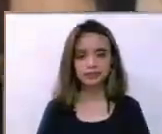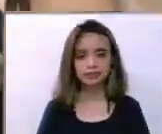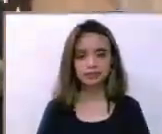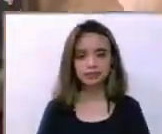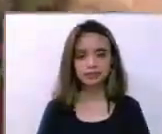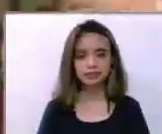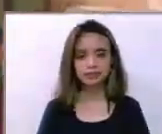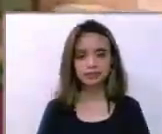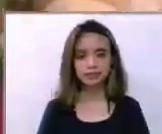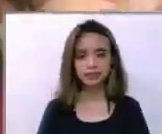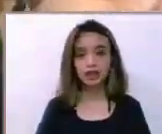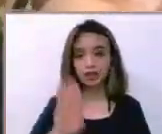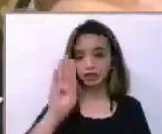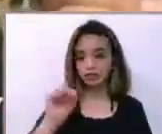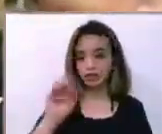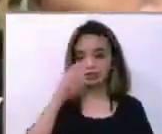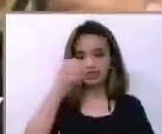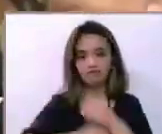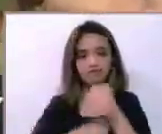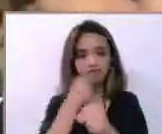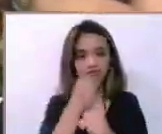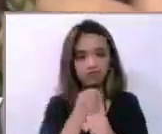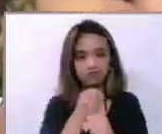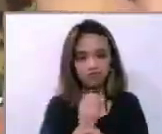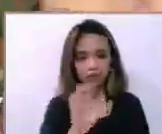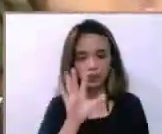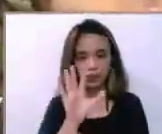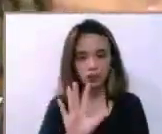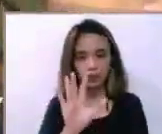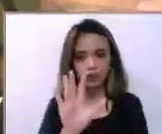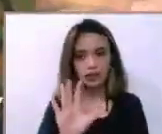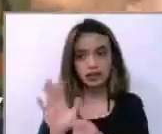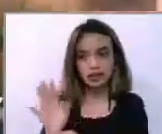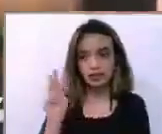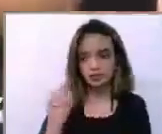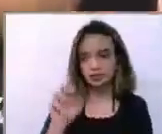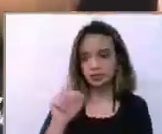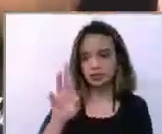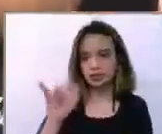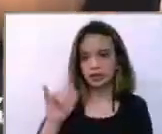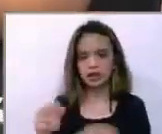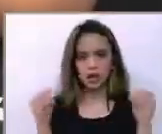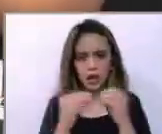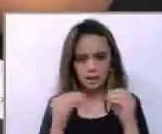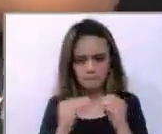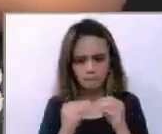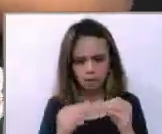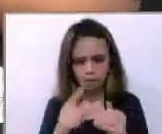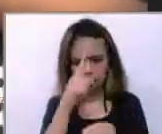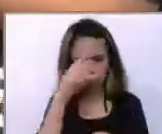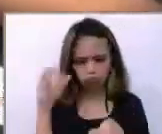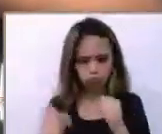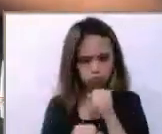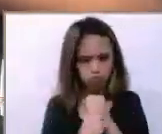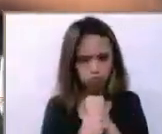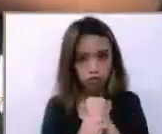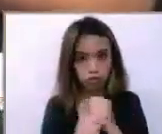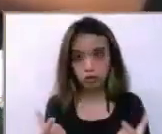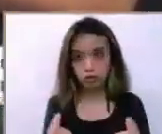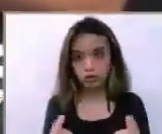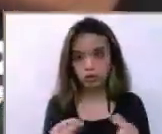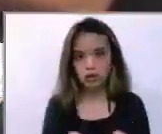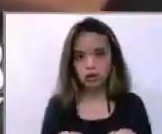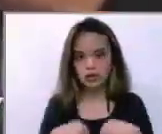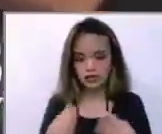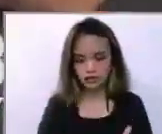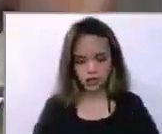14 years ng deboto ng Itim na Nazareno si Maria. Lalong tumibay ang kanyang paniniwala nang mabigyan ng mas mahabang buhay ang kanyang